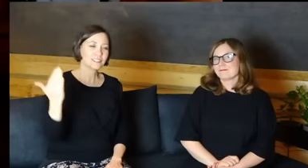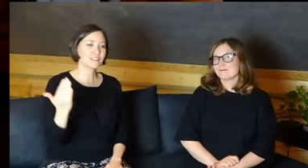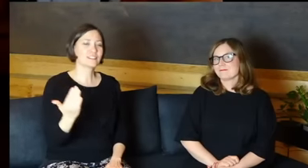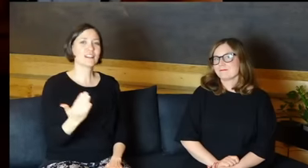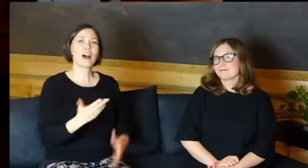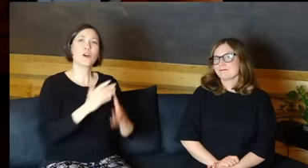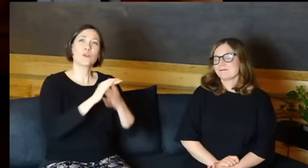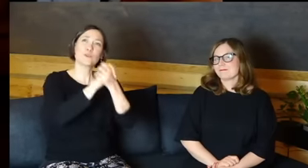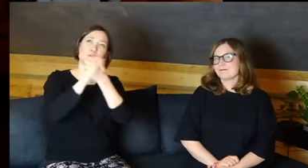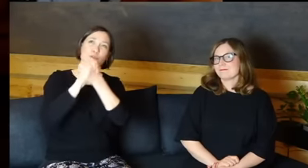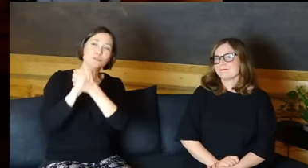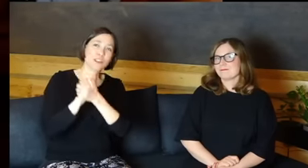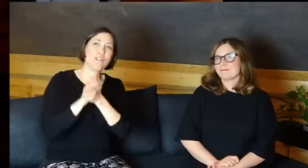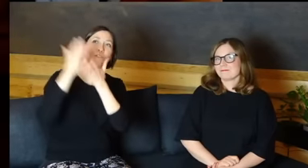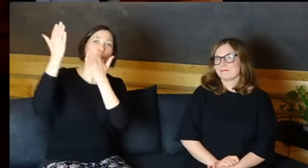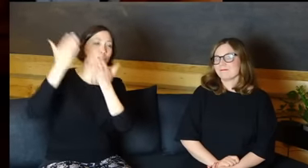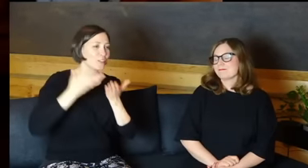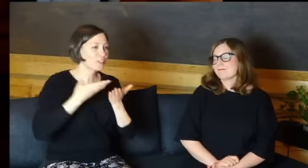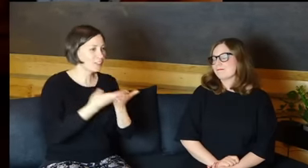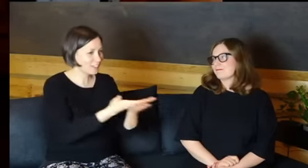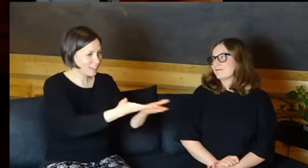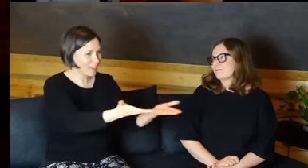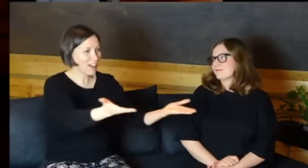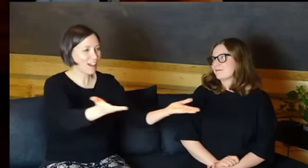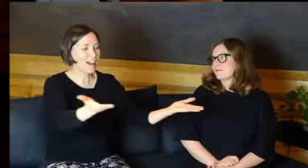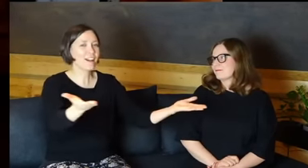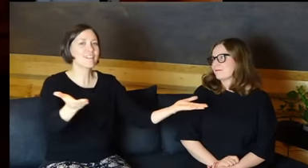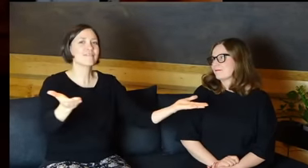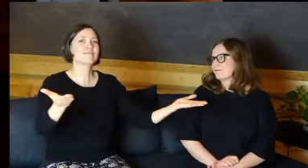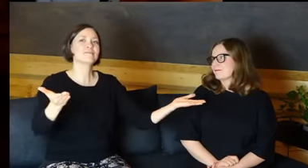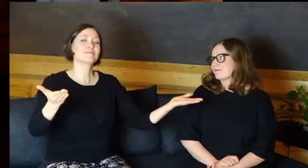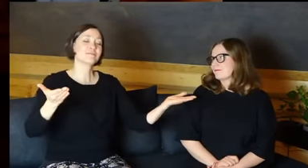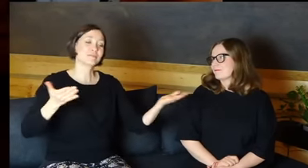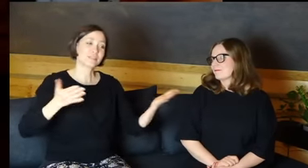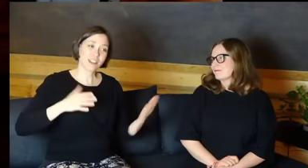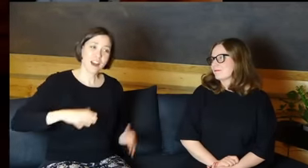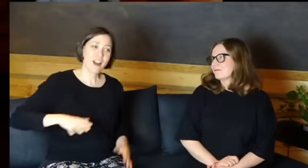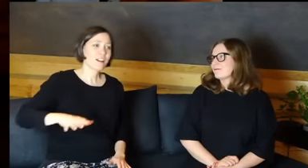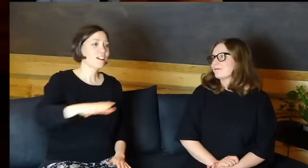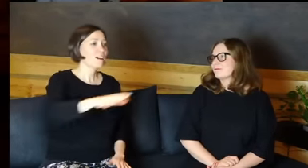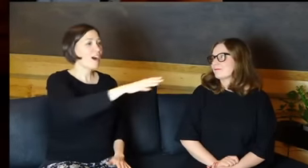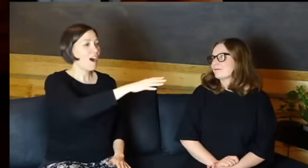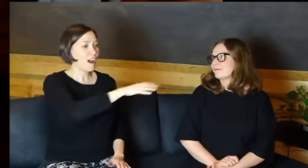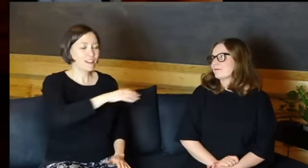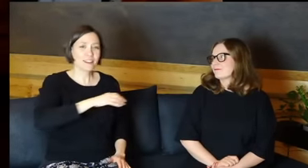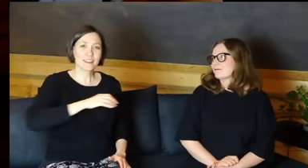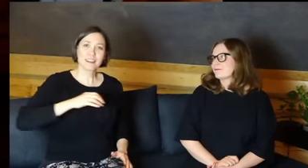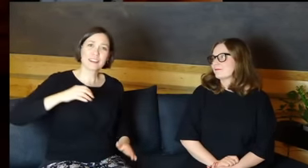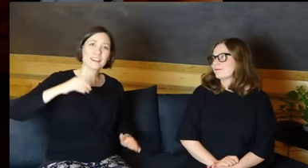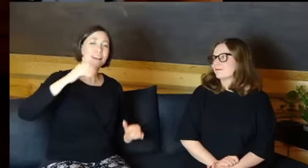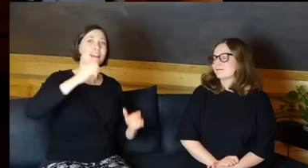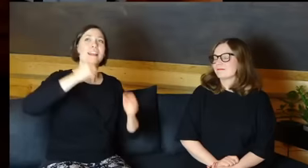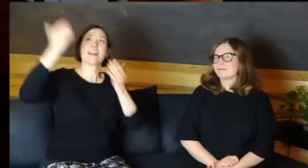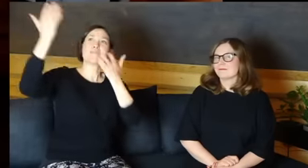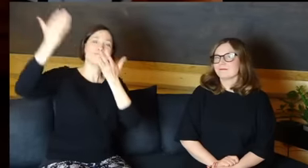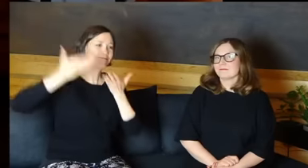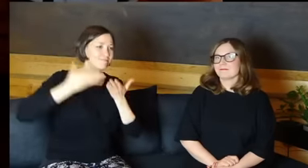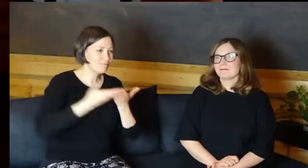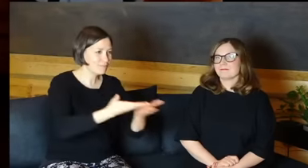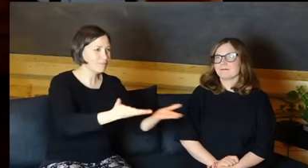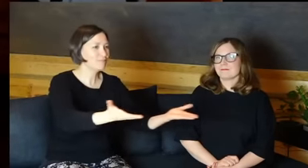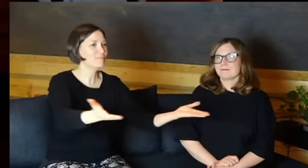taivaallista ystävyyttä, joka meidän kaikkeimme ylitse käy.